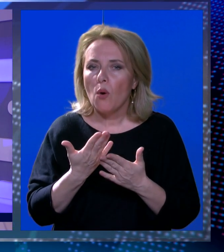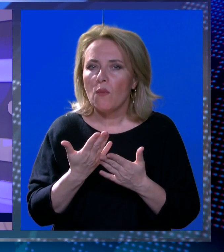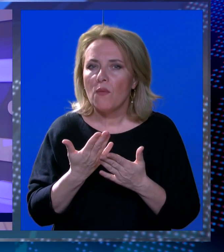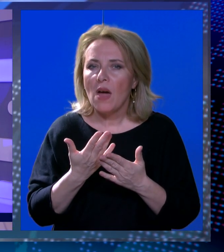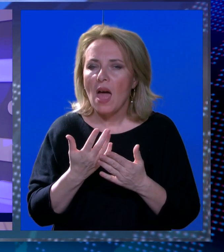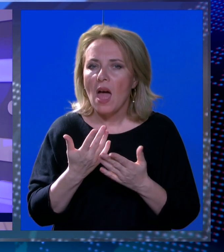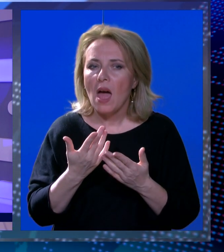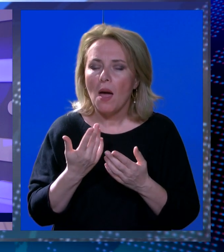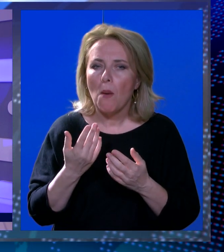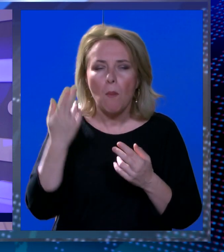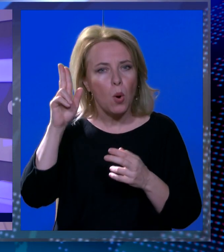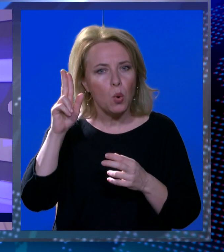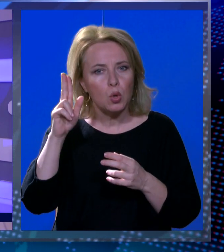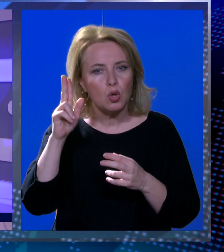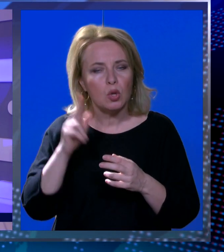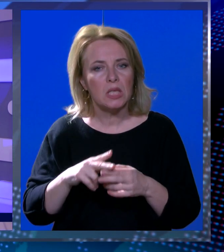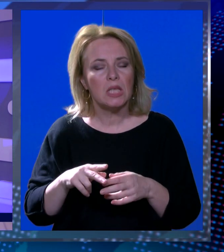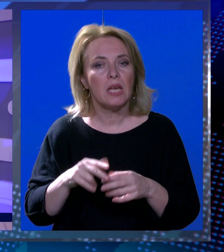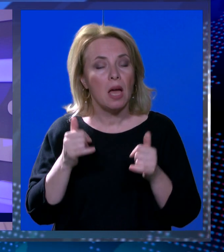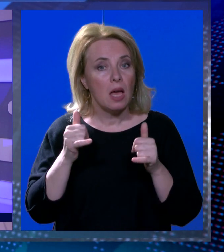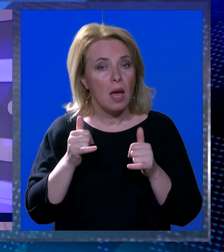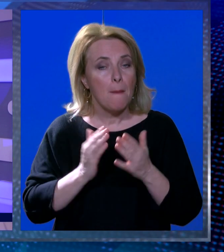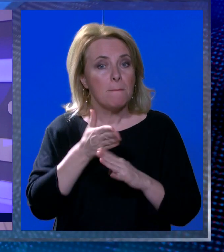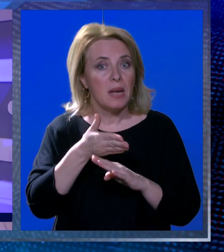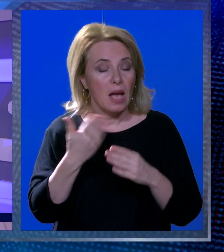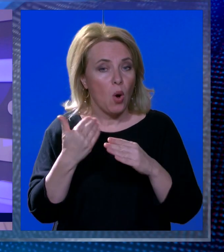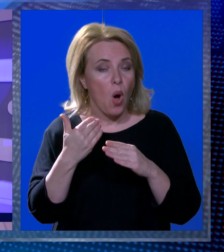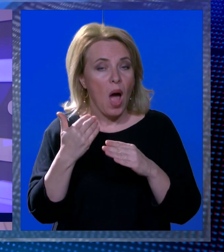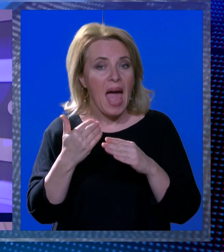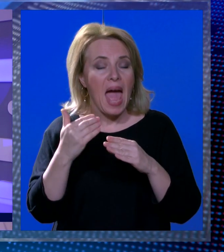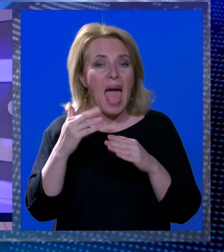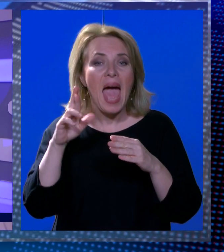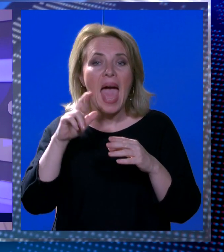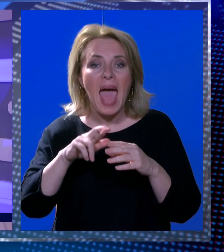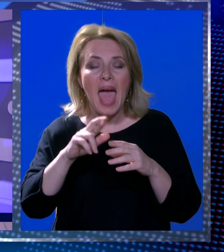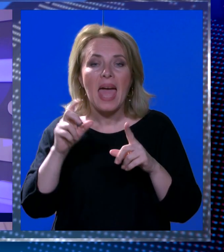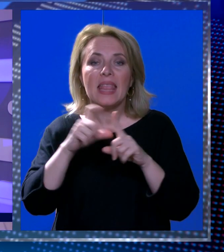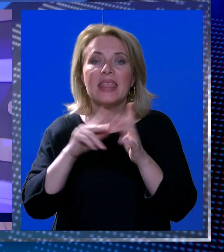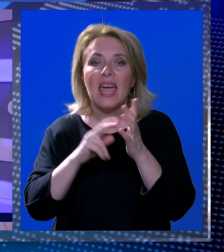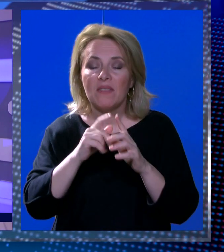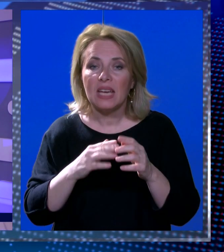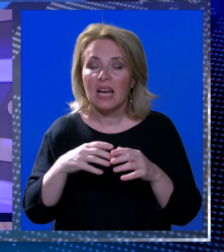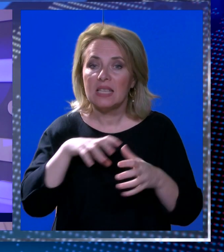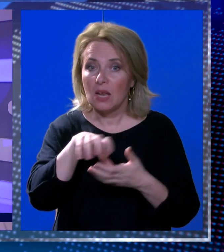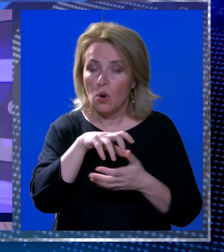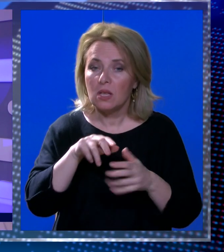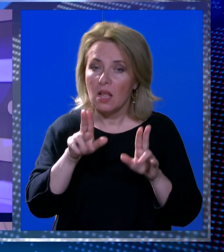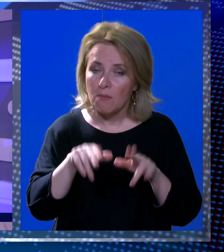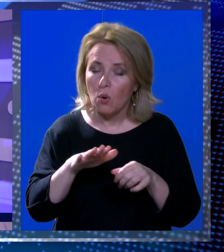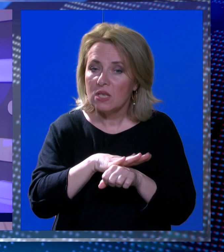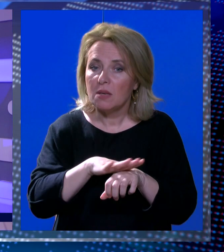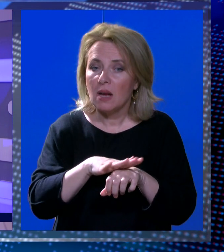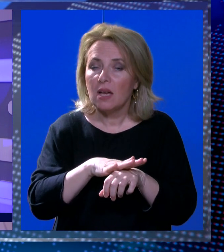između ostalog, od sada dostupna i mogućnost opravdanja izostanaka učenika putem e-dnevnika za roditelje. Sve su za naše